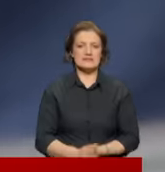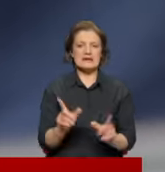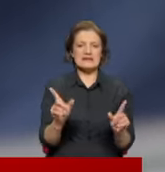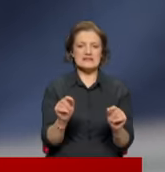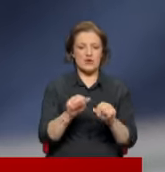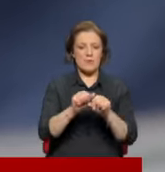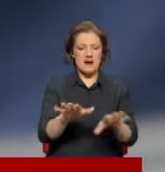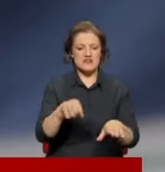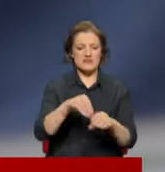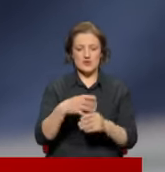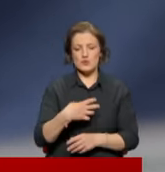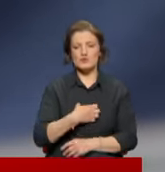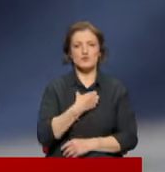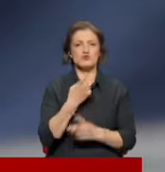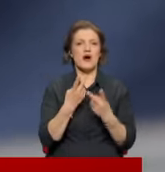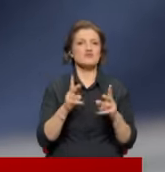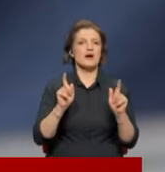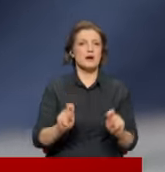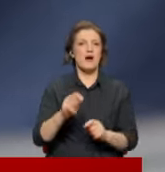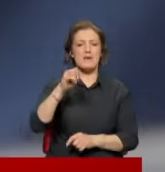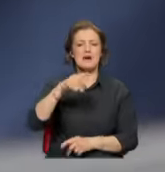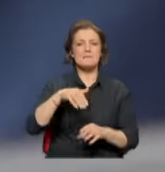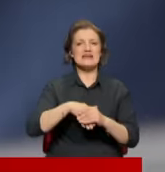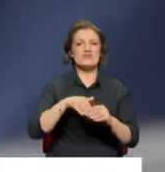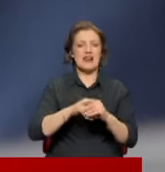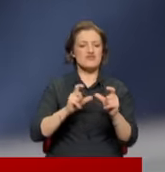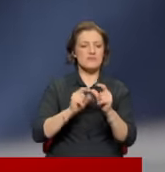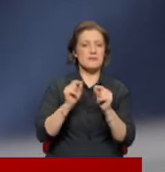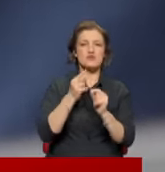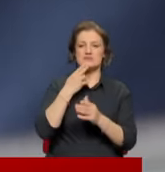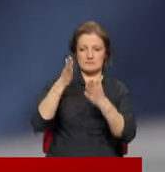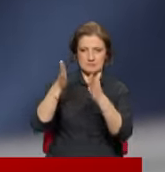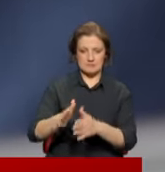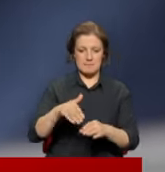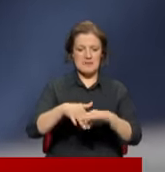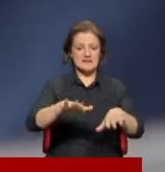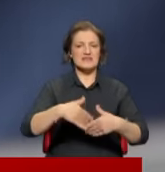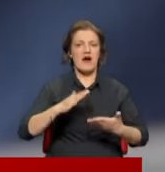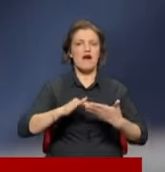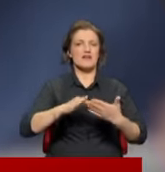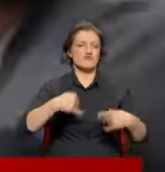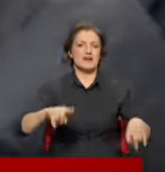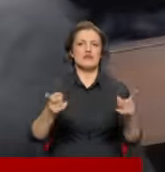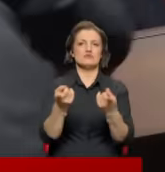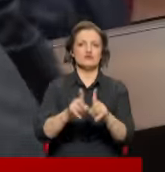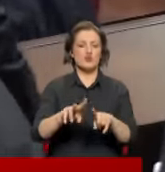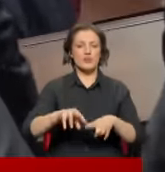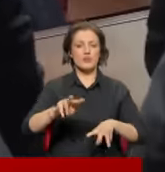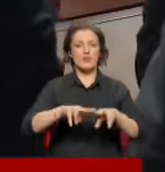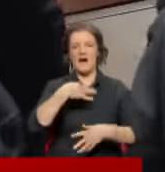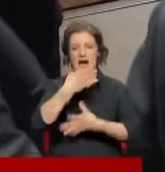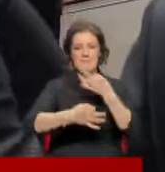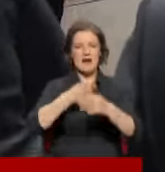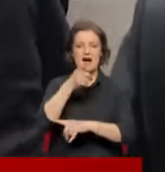İstakoz paylaşımı için üzgünüm açıklaması yapan AKP milletvekili Şebnem Bursalı mecliste arkadaşlarıyla buluştu. NAV Haber